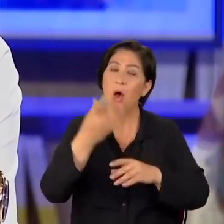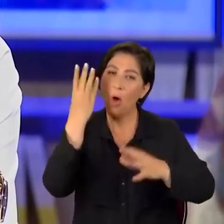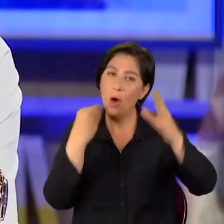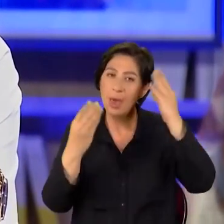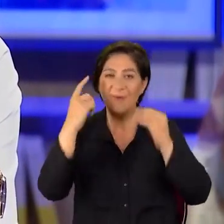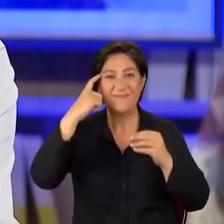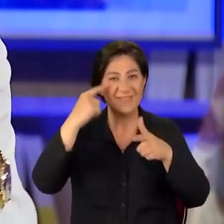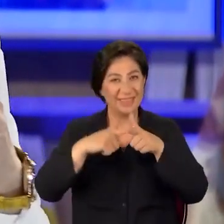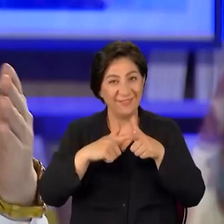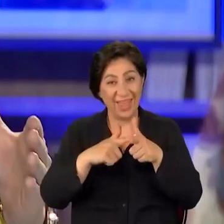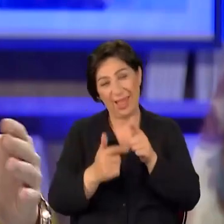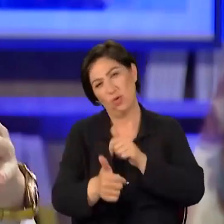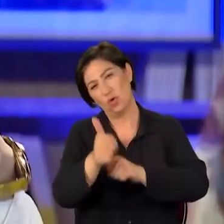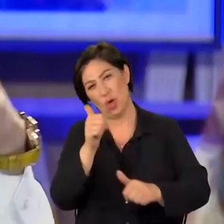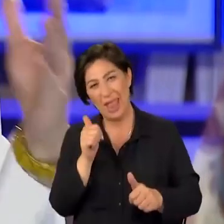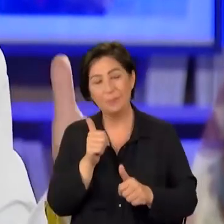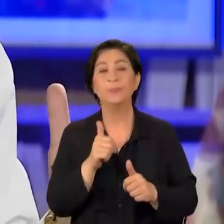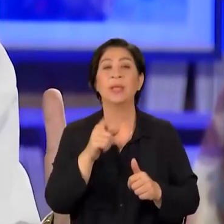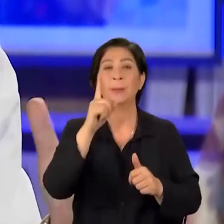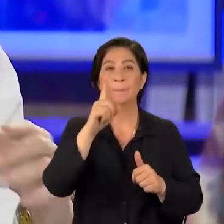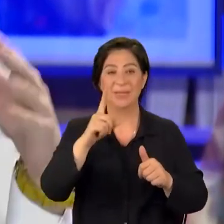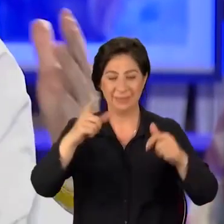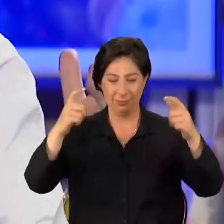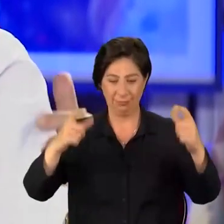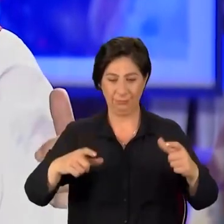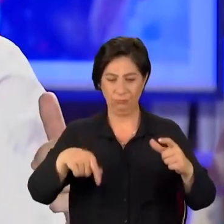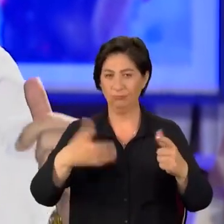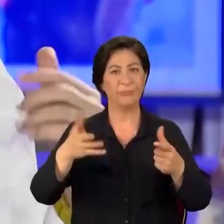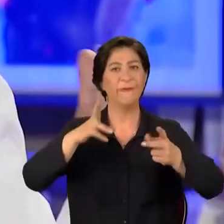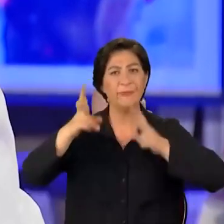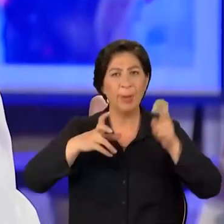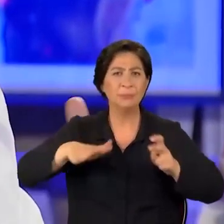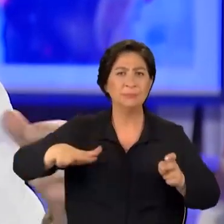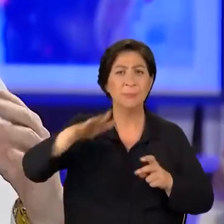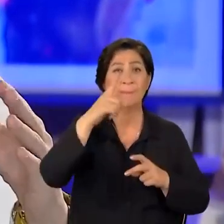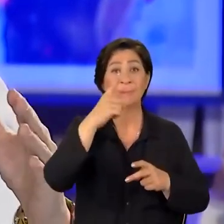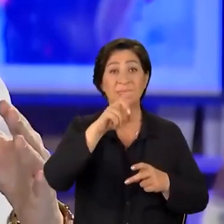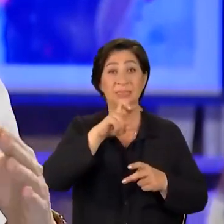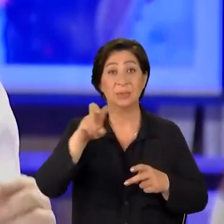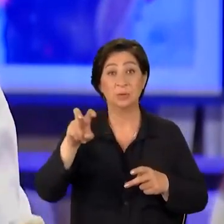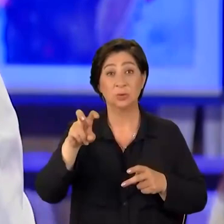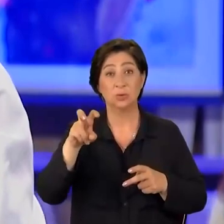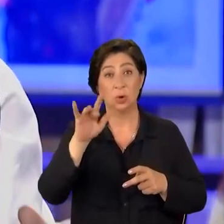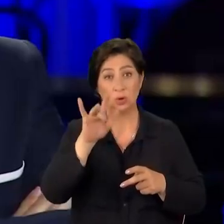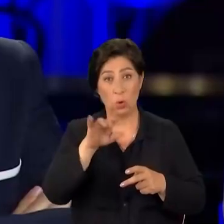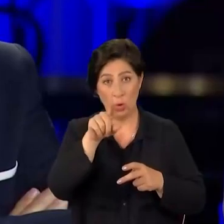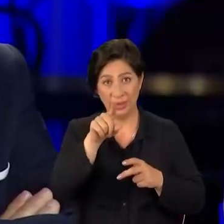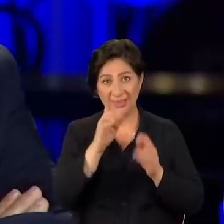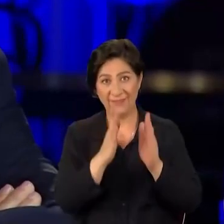öğrenmeye felsefesine dönersek. Şimdi bir sanayi devrimi 1800'lerin